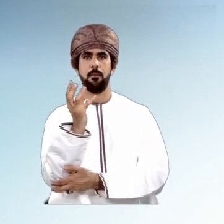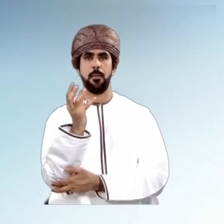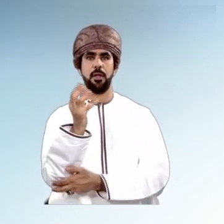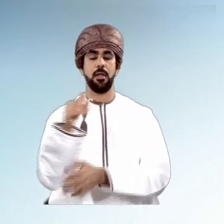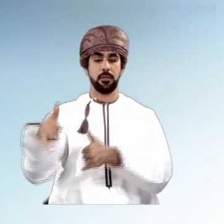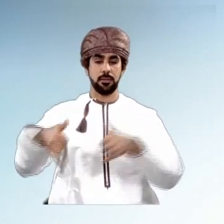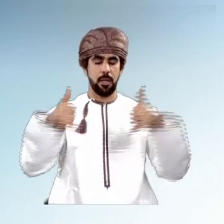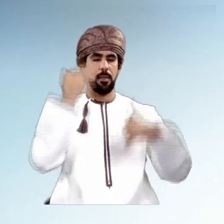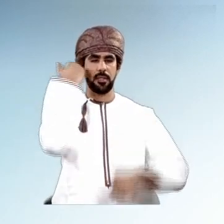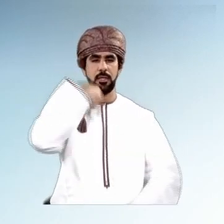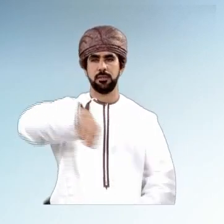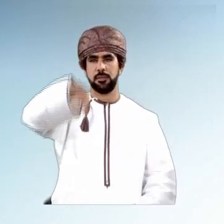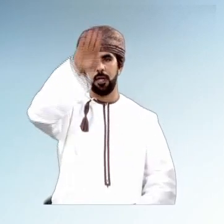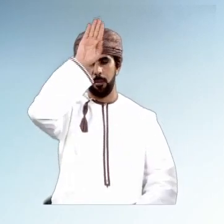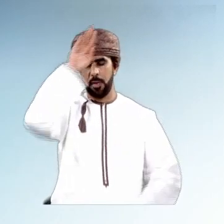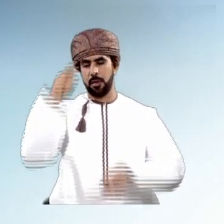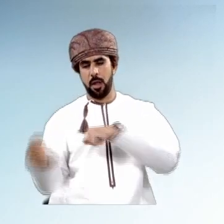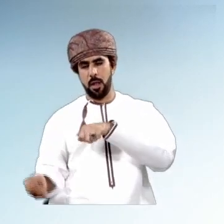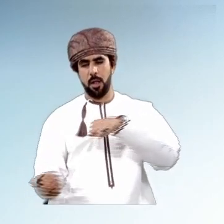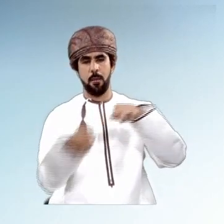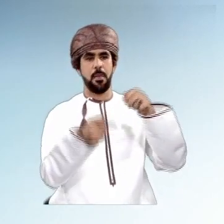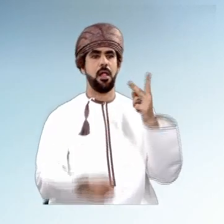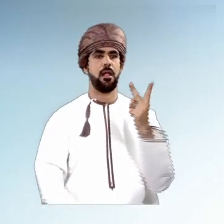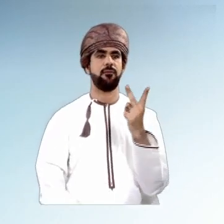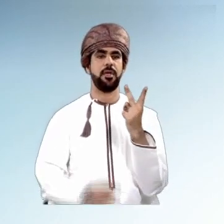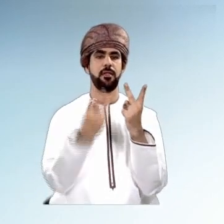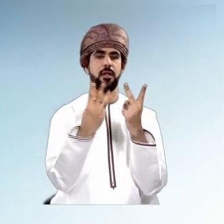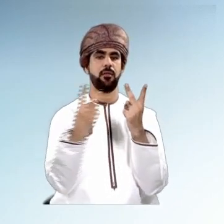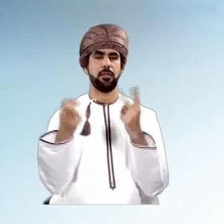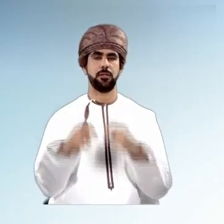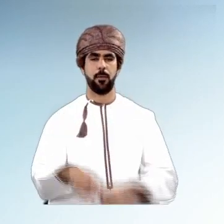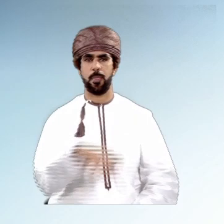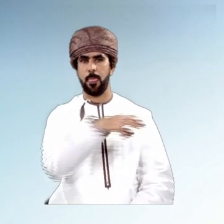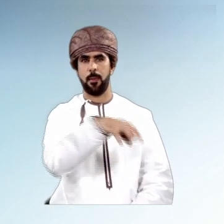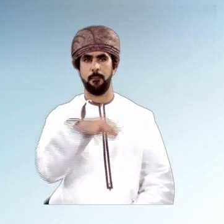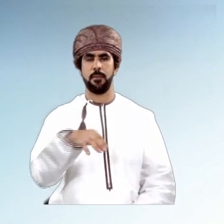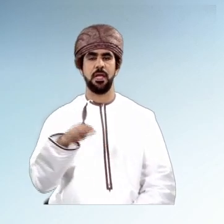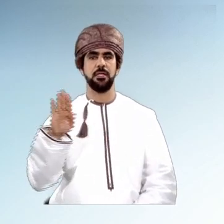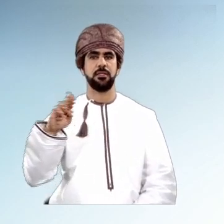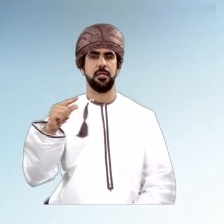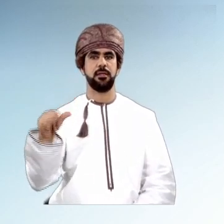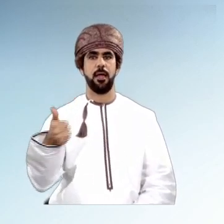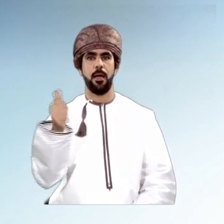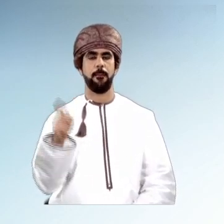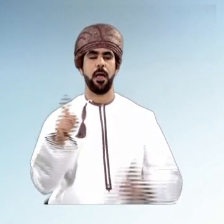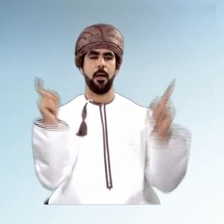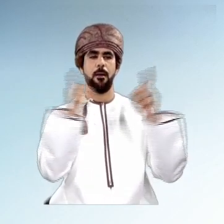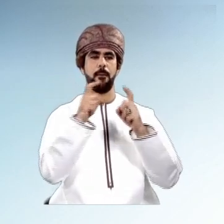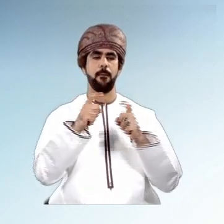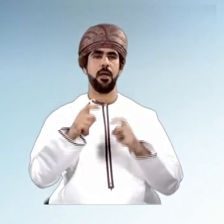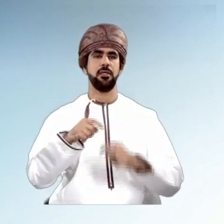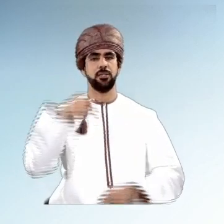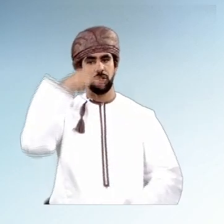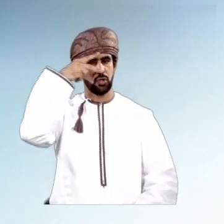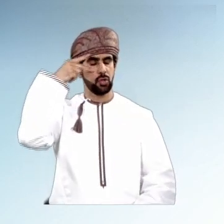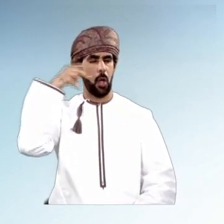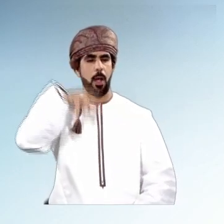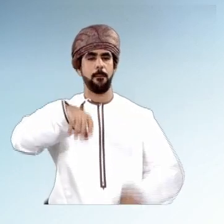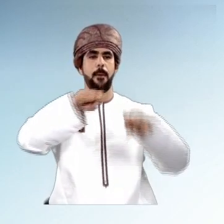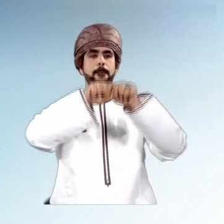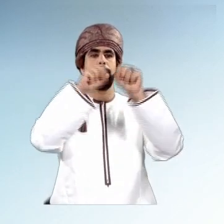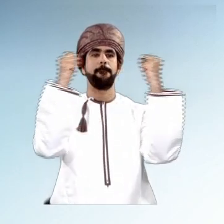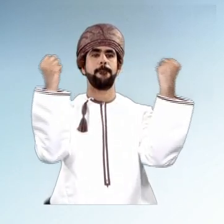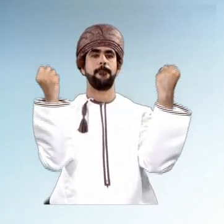لعام 20123 والتي تجمع ناديي اهل سداب وصحار بملعب الهوكي بمجمع